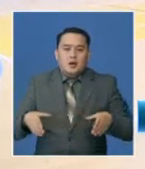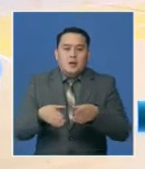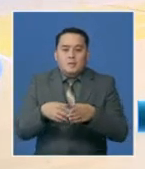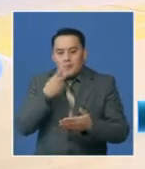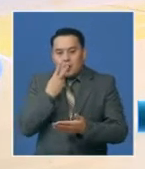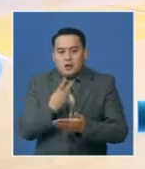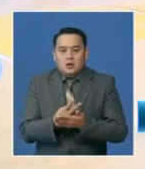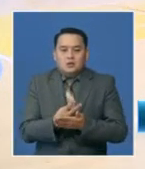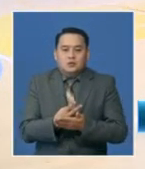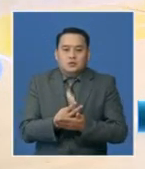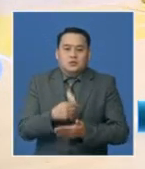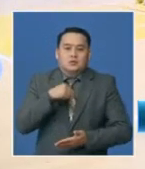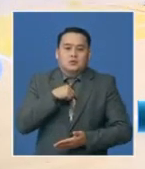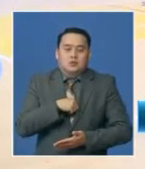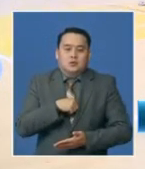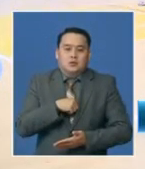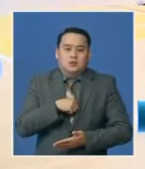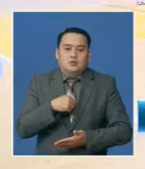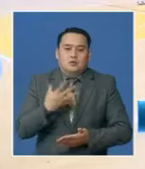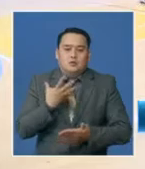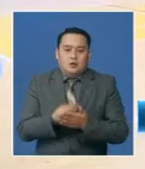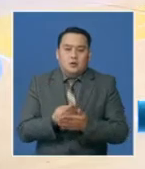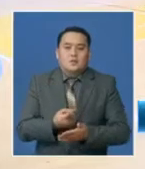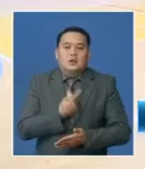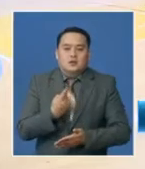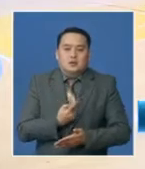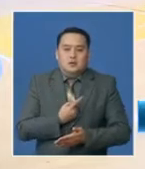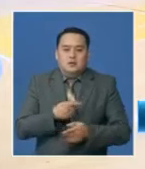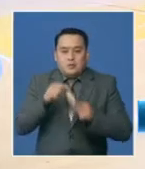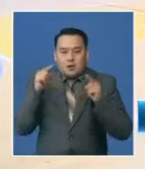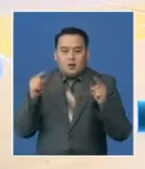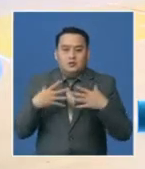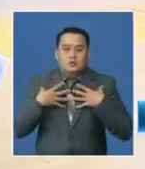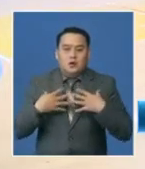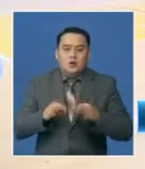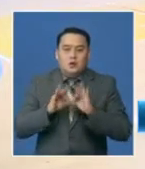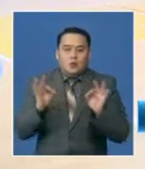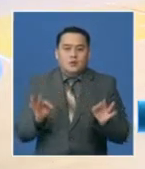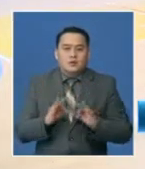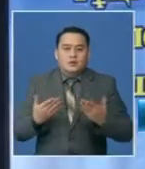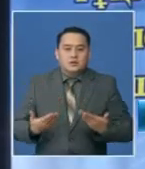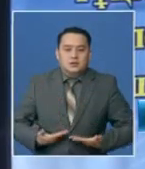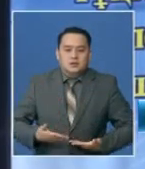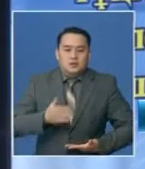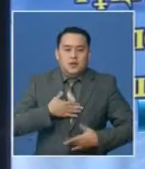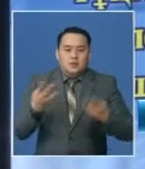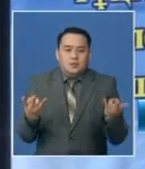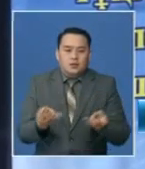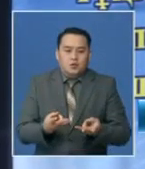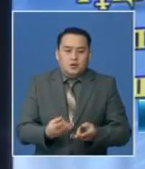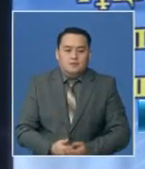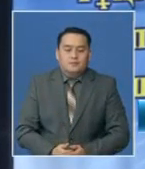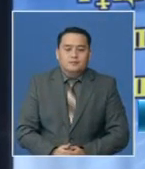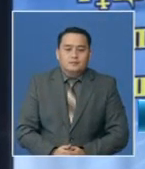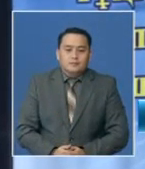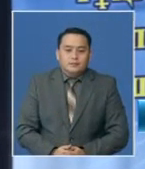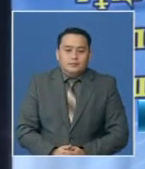каждый специалист, тренер, кто работает в данной организации, он же боксер, может быть, он и волейболист. Вот все, главное,